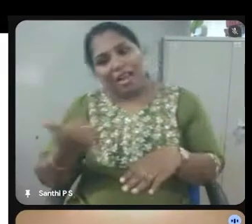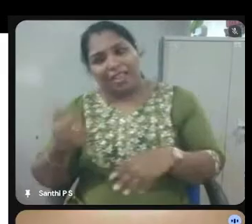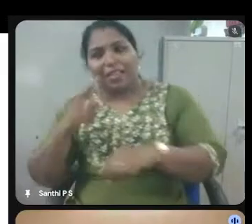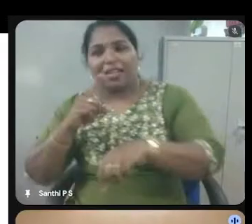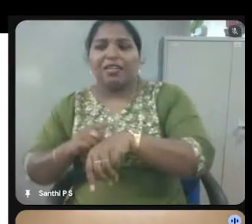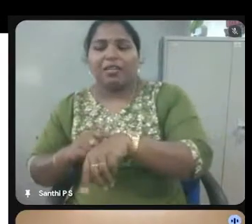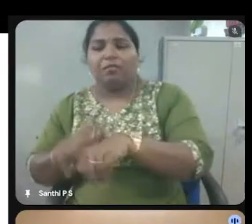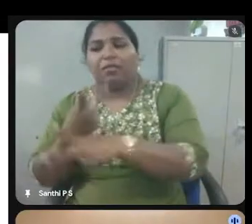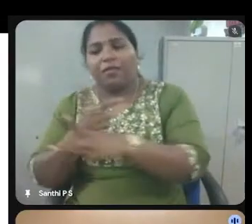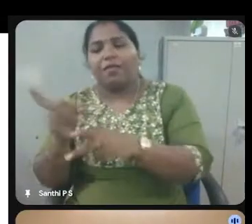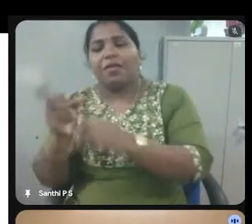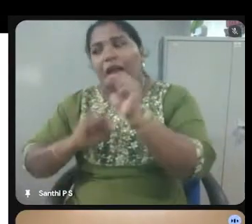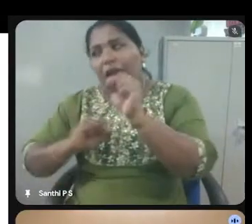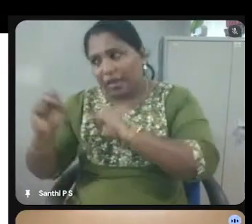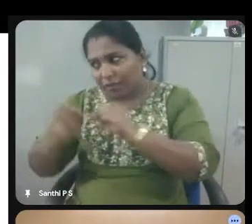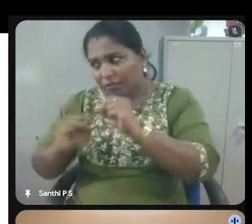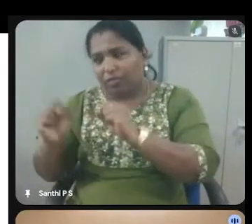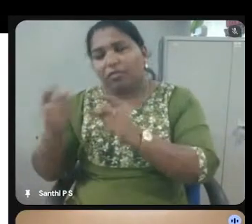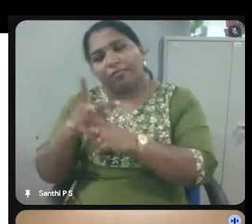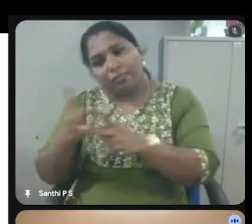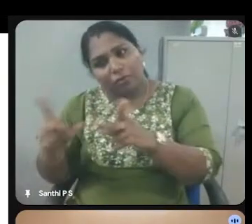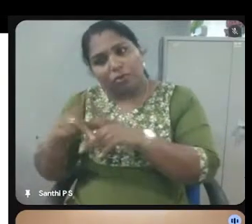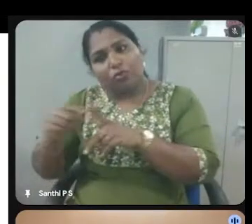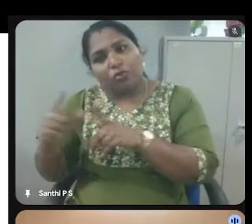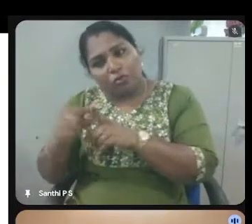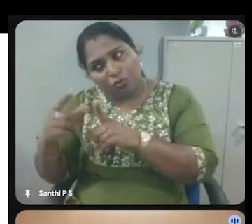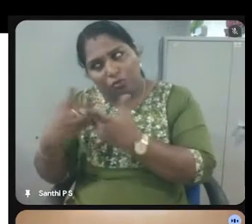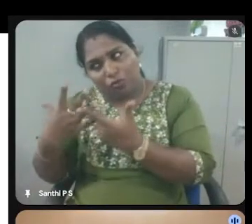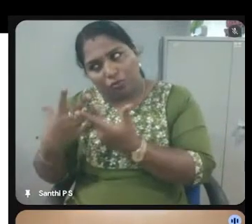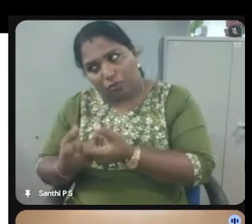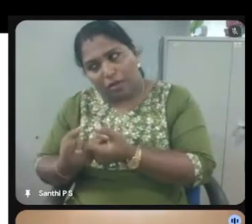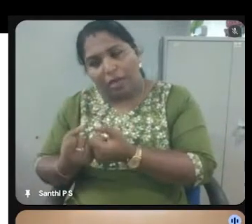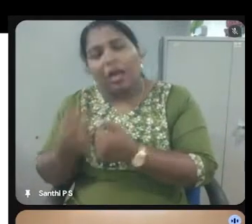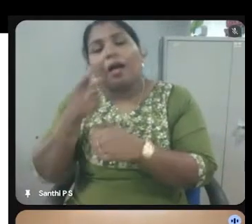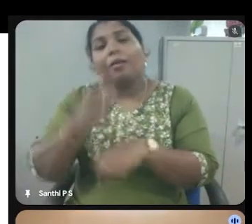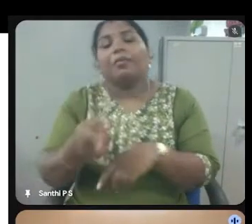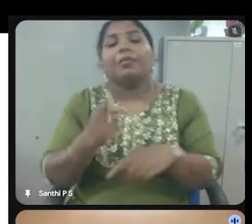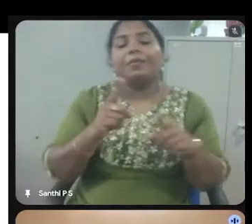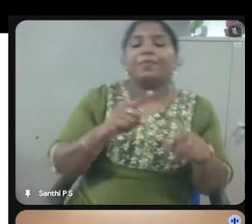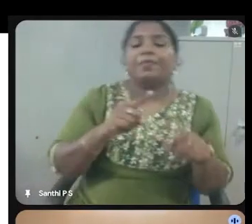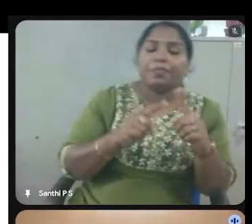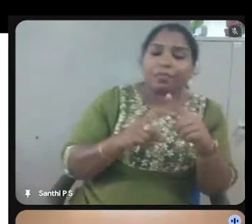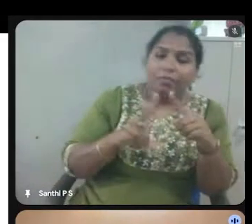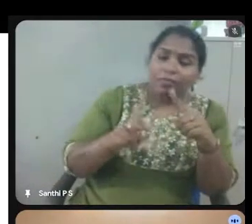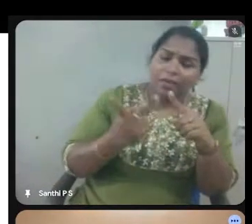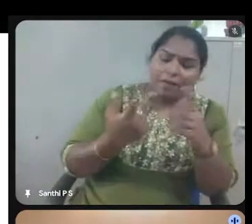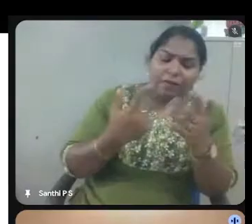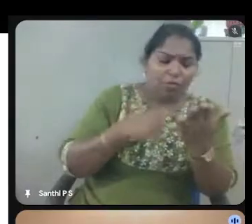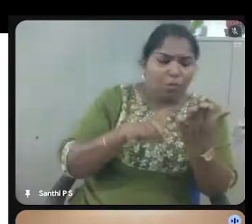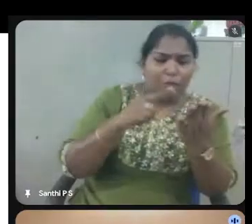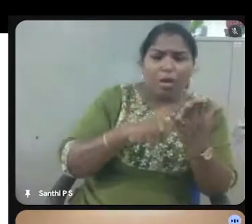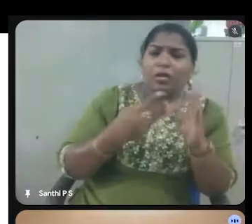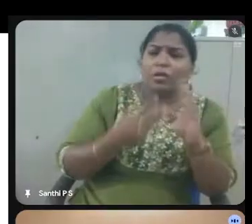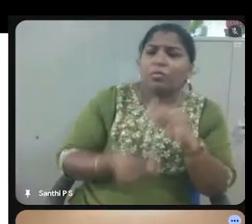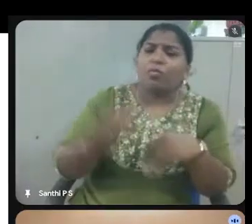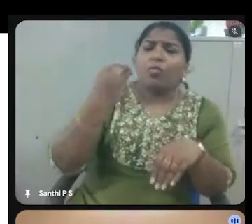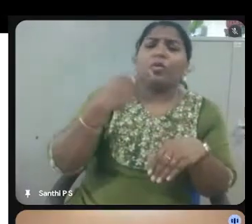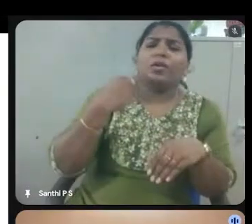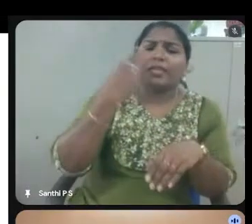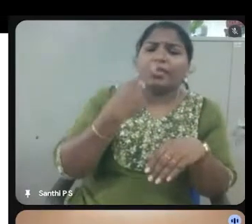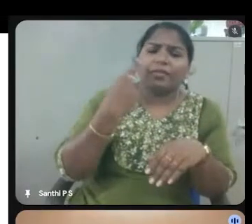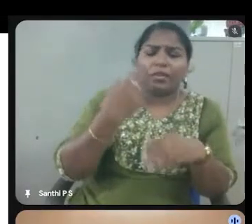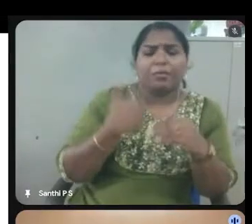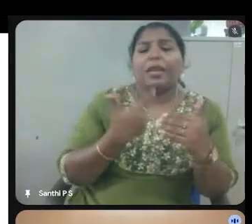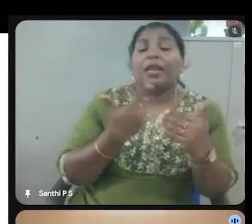ആക്ടിവിറ്റീസും ഇന്ററാക്ഷൻസും ഉണ്ടെന്നുണ്ടെങ്കിൽ നമുക്ക് ഈ സ്ക്രീൻ ടൈം കൂടുന്നത് കാരണം കുട്ടികളിൽ വരാവുന്ന പ്രശ്നങ്ങൾ ഒരു പരിധി വരെ നമുക്കത്